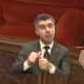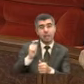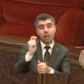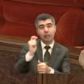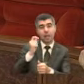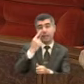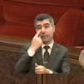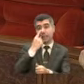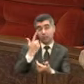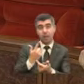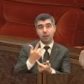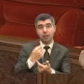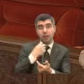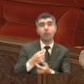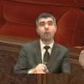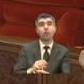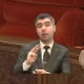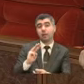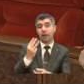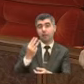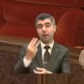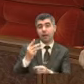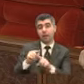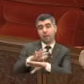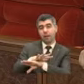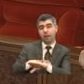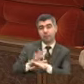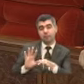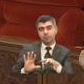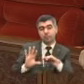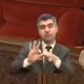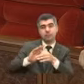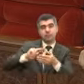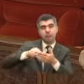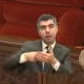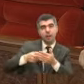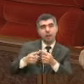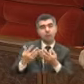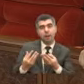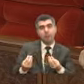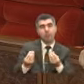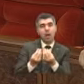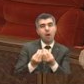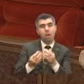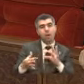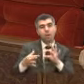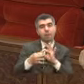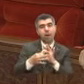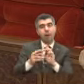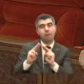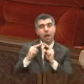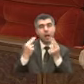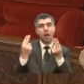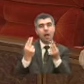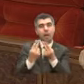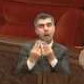الثلاث اللي عندنا معها شراكه في اطار البرنامج المصدر مع البنك الدولي، وفيه مبالغ مهمه